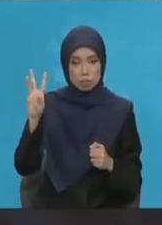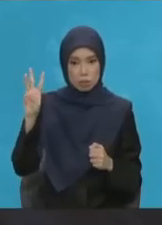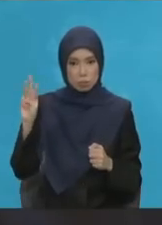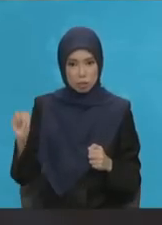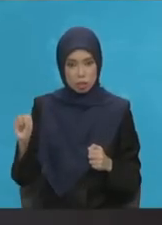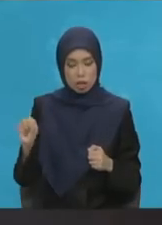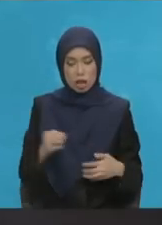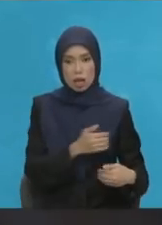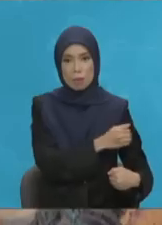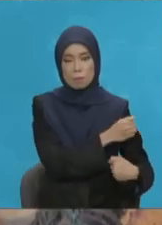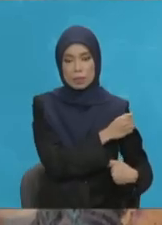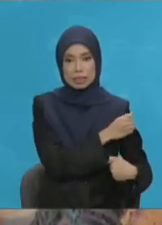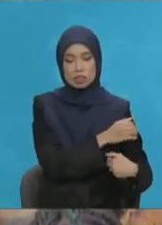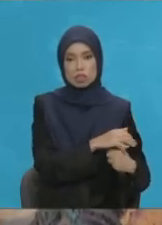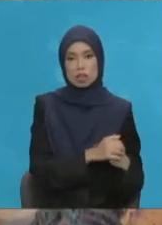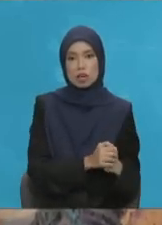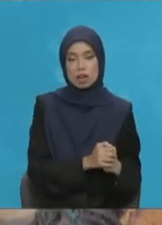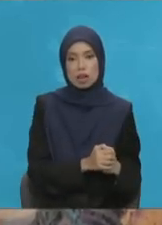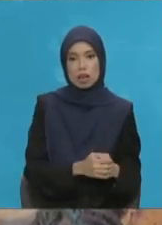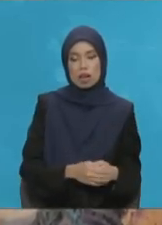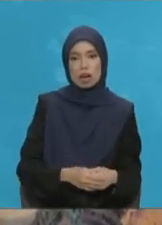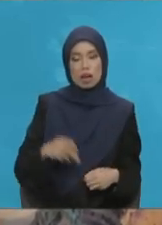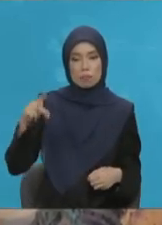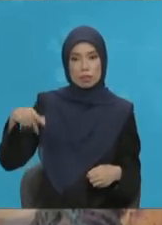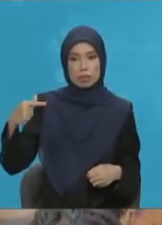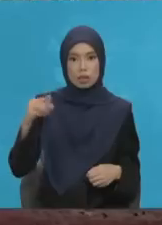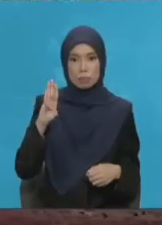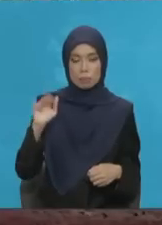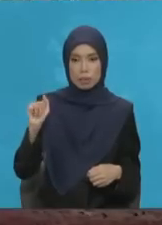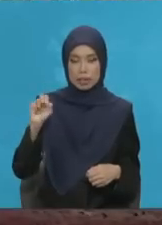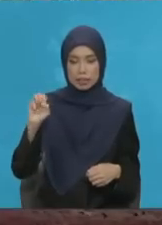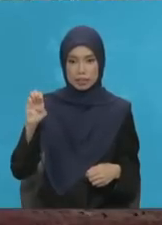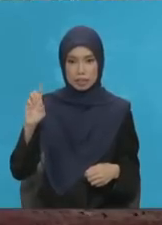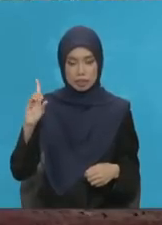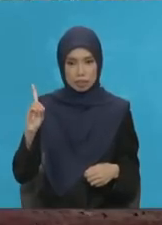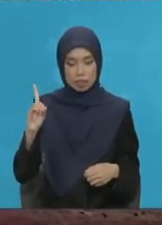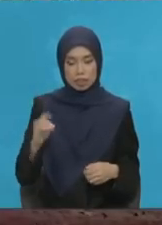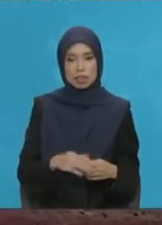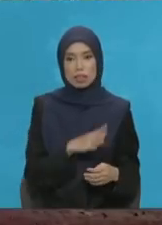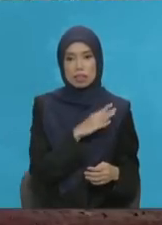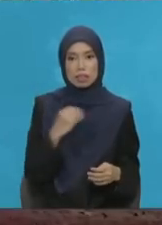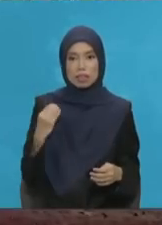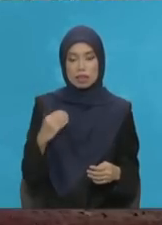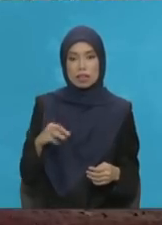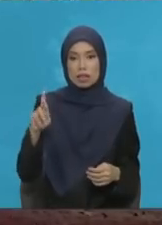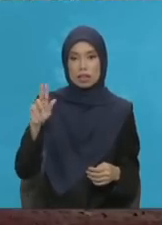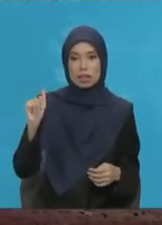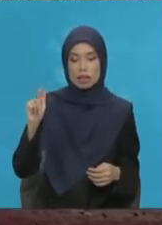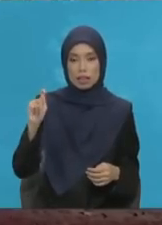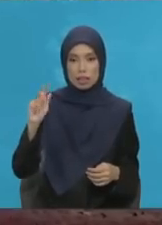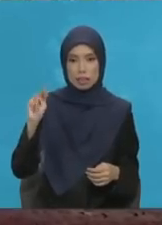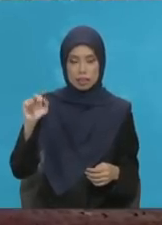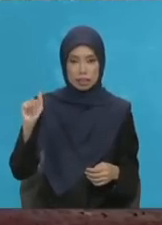meja Jenderal besar Pangeran Haji Ibnu Basit dan yang amat Mulia Pangeran Ratna Wijaya